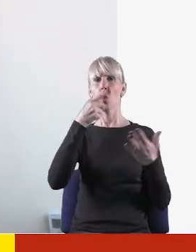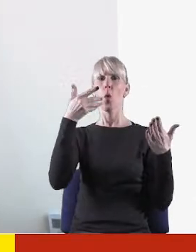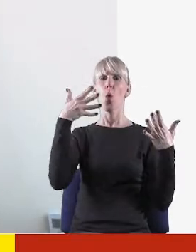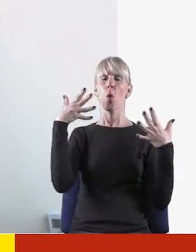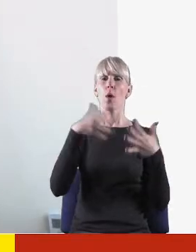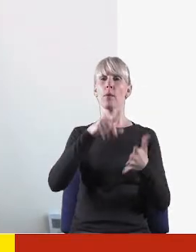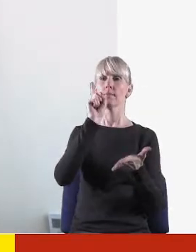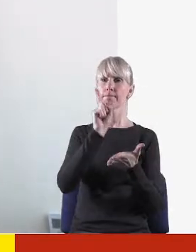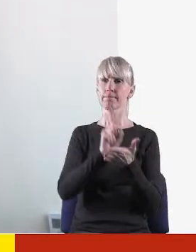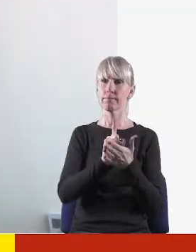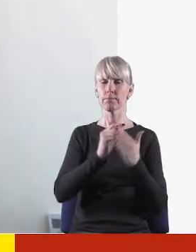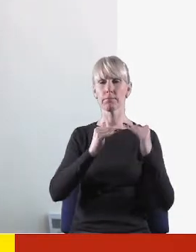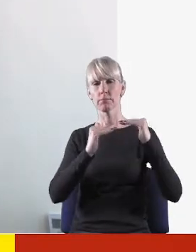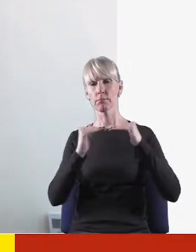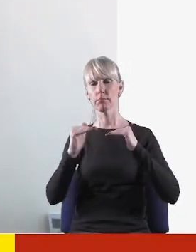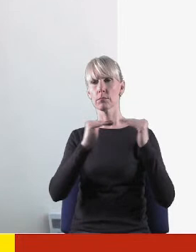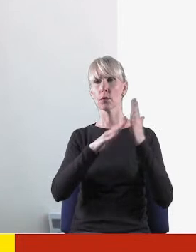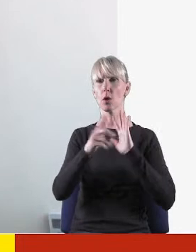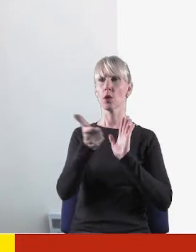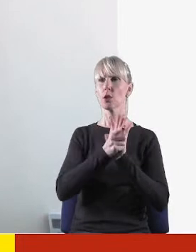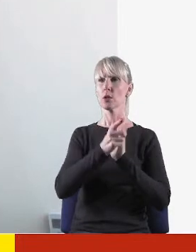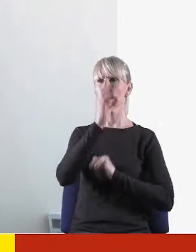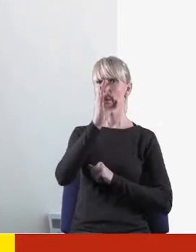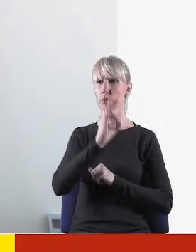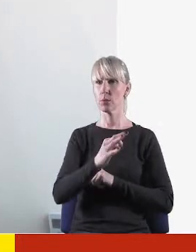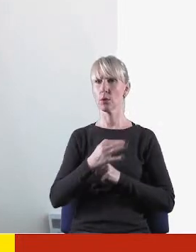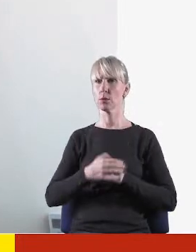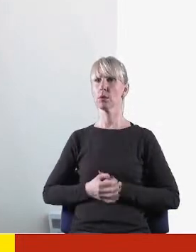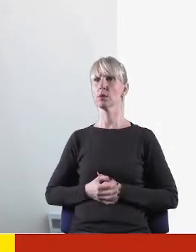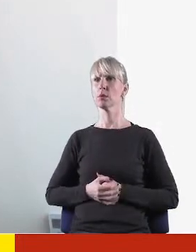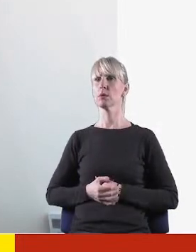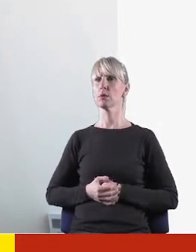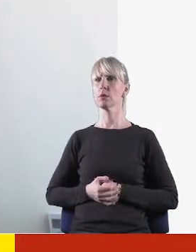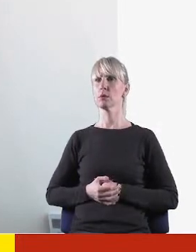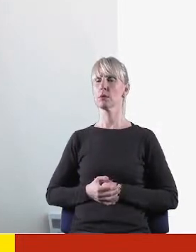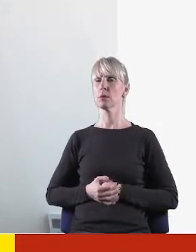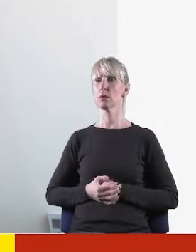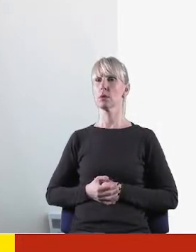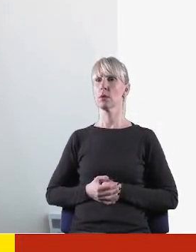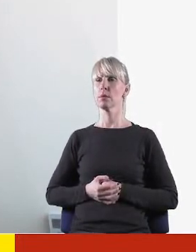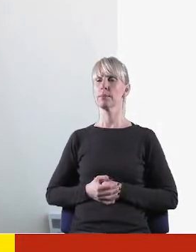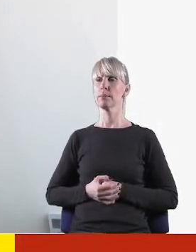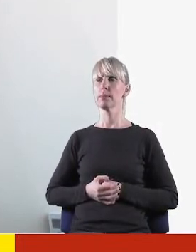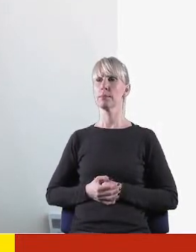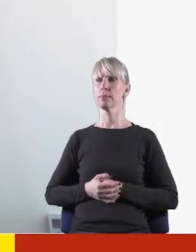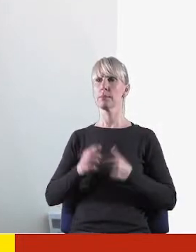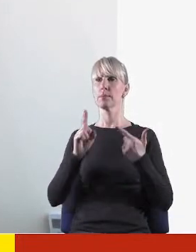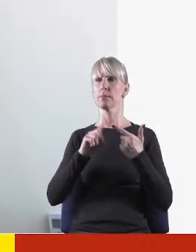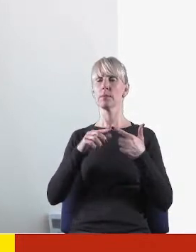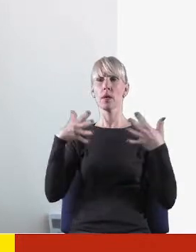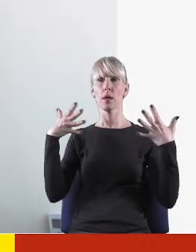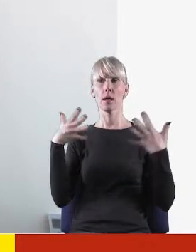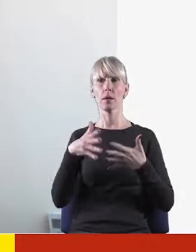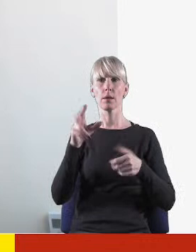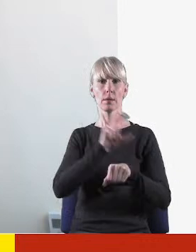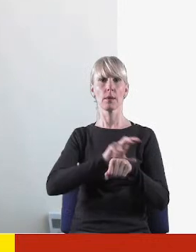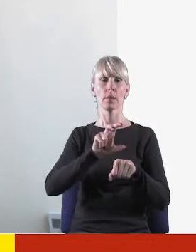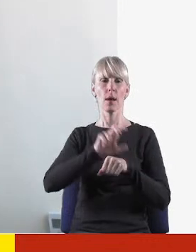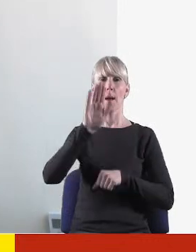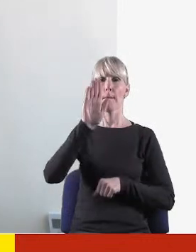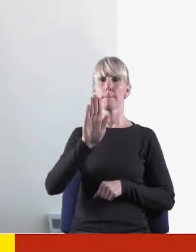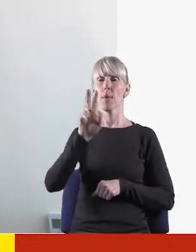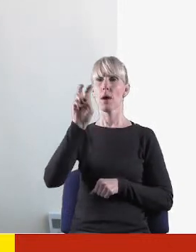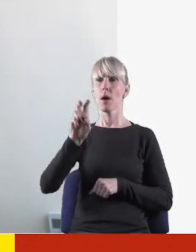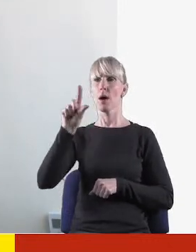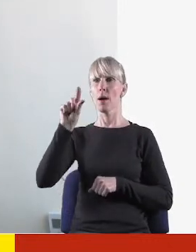oscylowała na poziomie 17%. Jeśli chodzi na przykład o egzamin technika BHP, tutaj